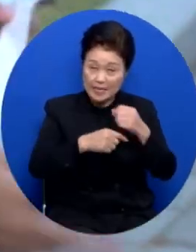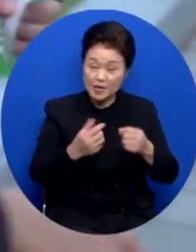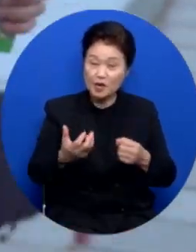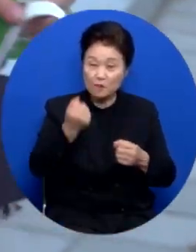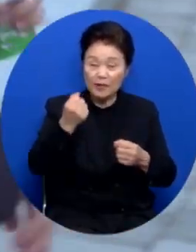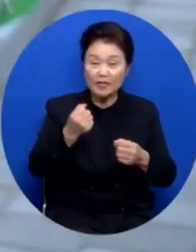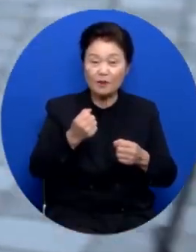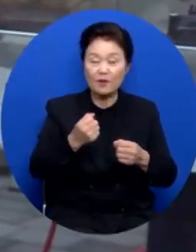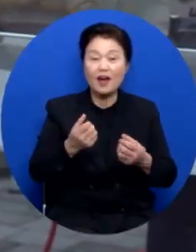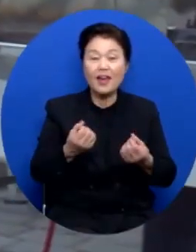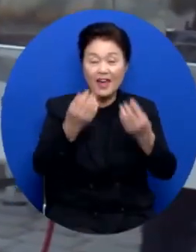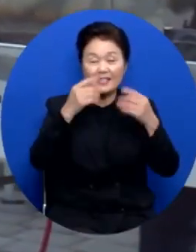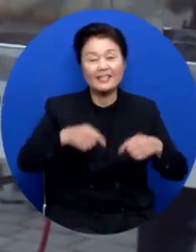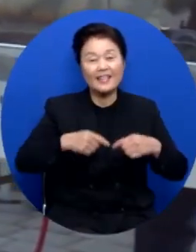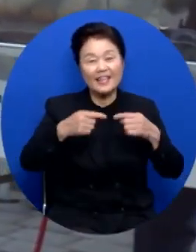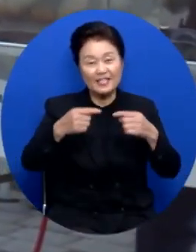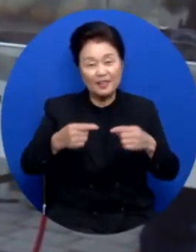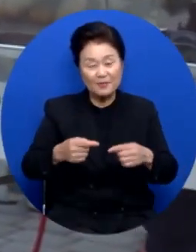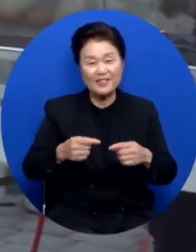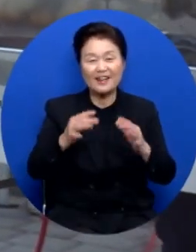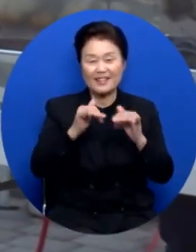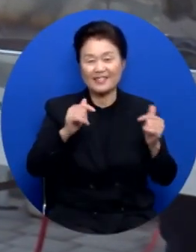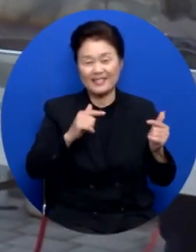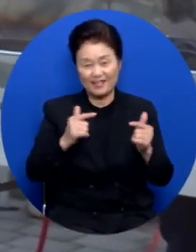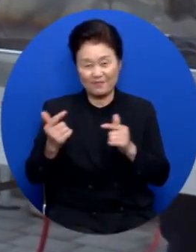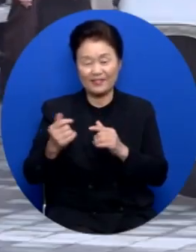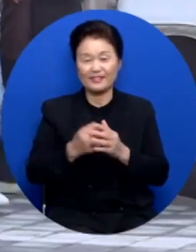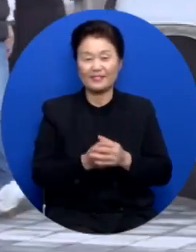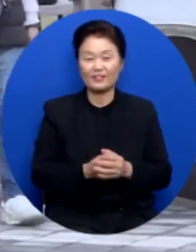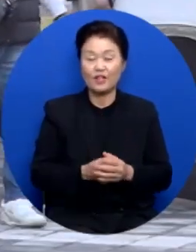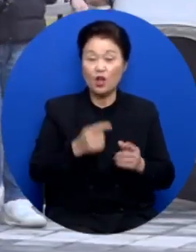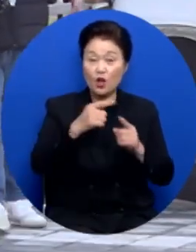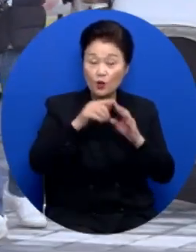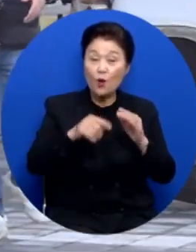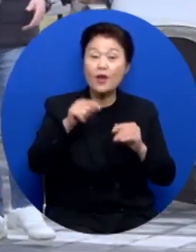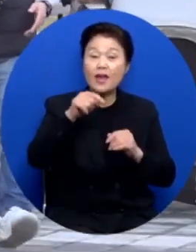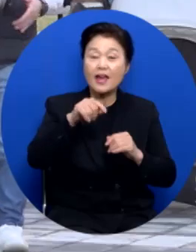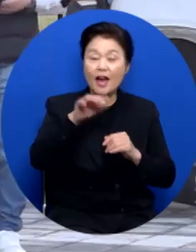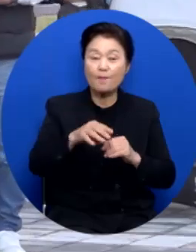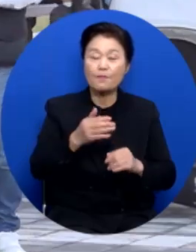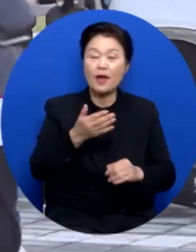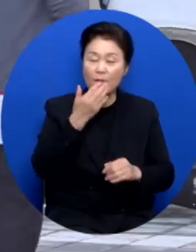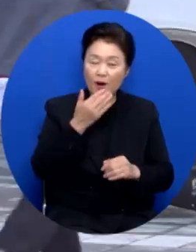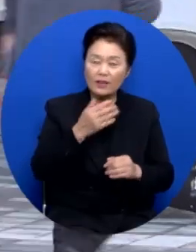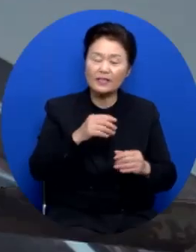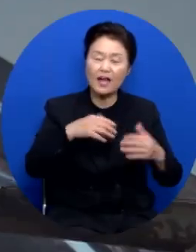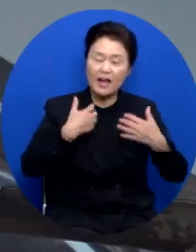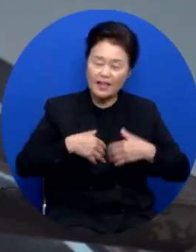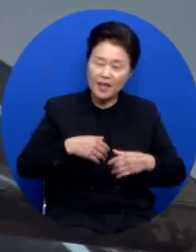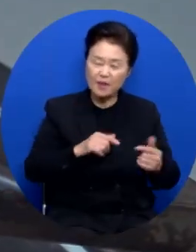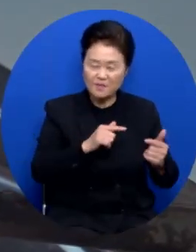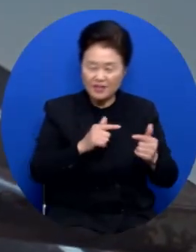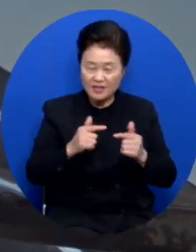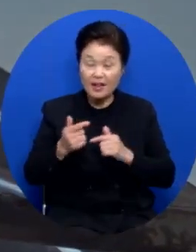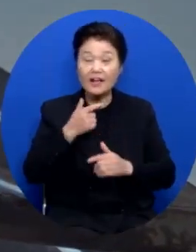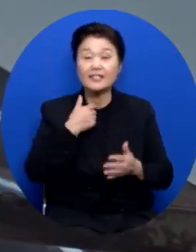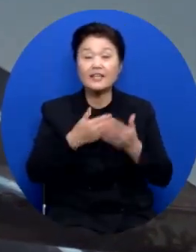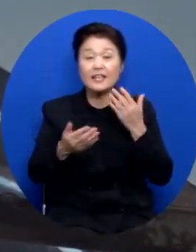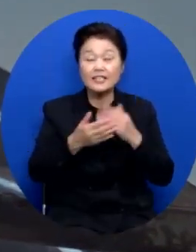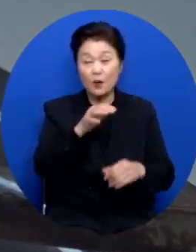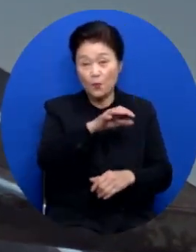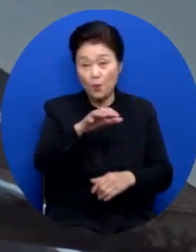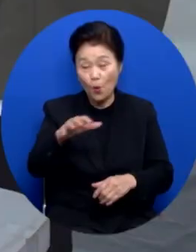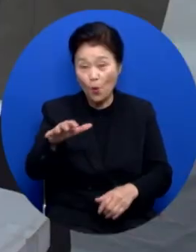나이트에 참여한 이들의 발길이 끊이지 않습니다. 교회 앞마당엔 먹거리와 게임, 체험 부스가 마련돼